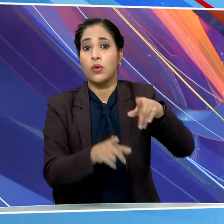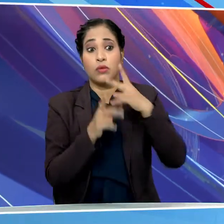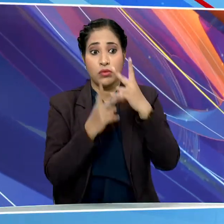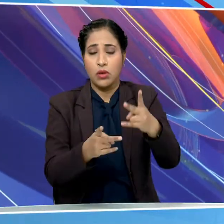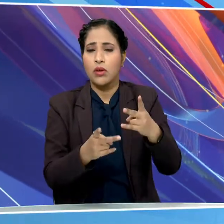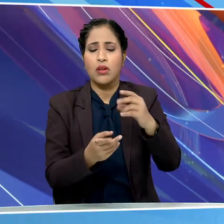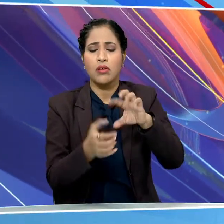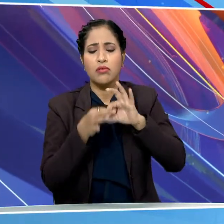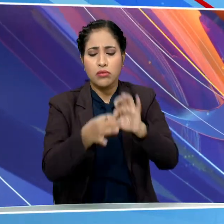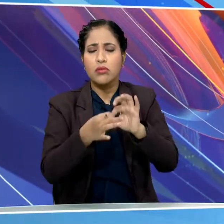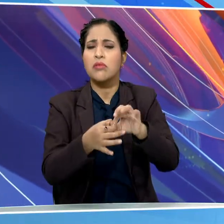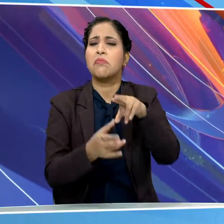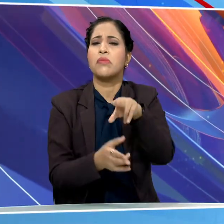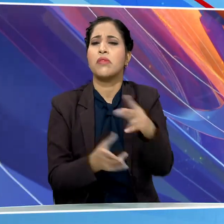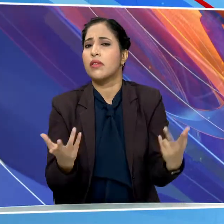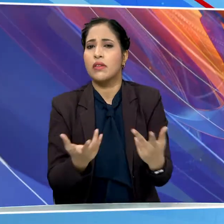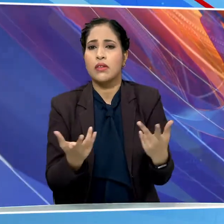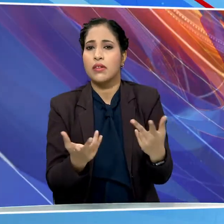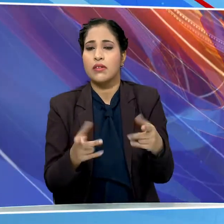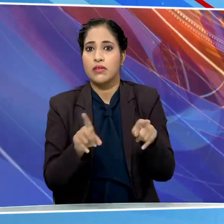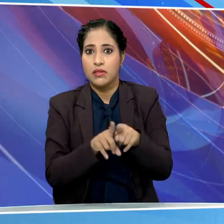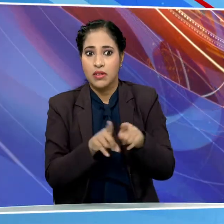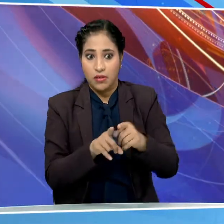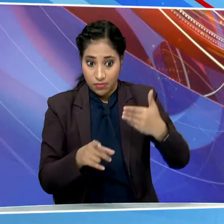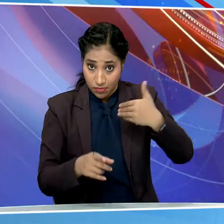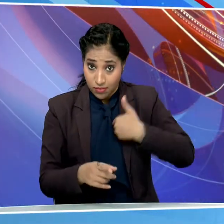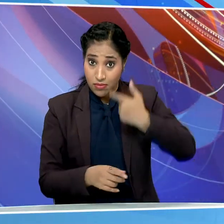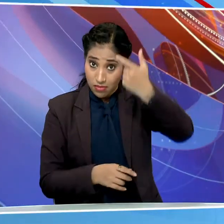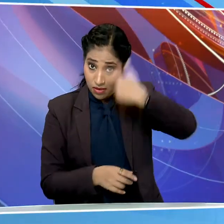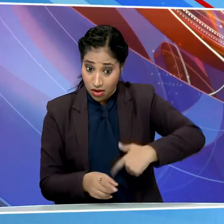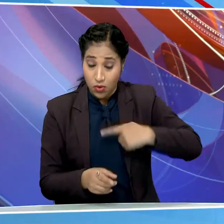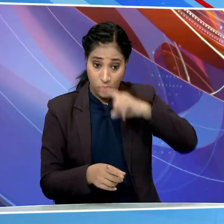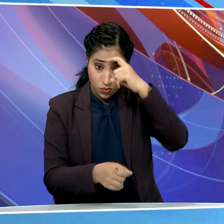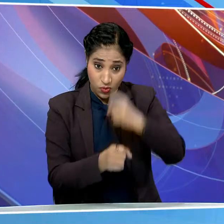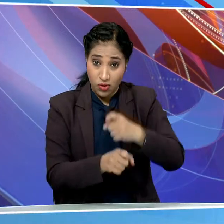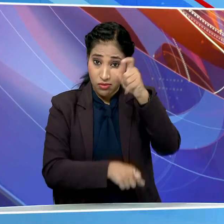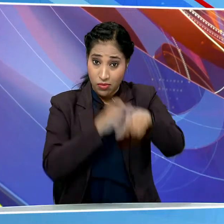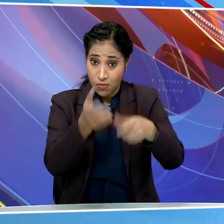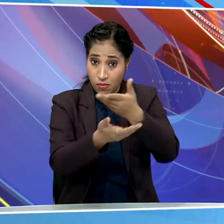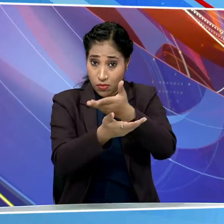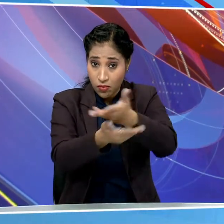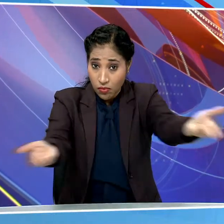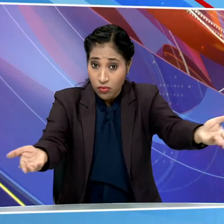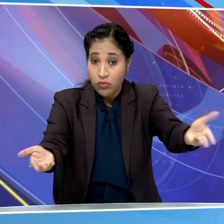ये वो बॉन्ड है जो मेरे और गुजरात के